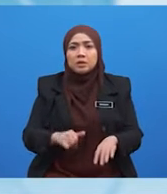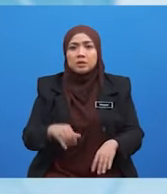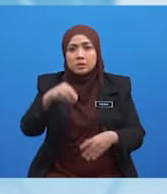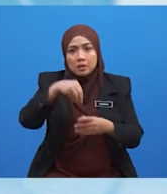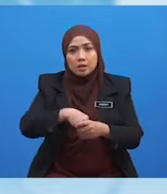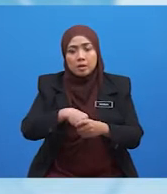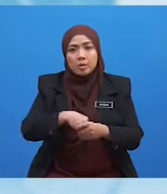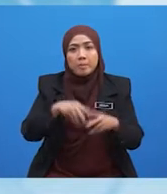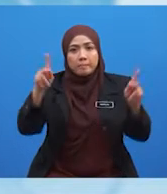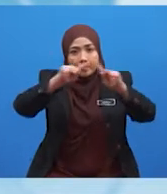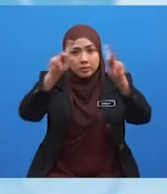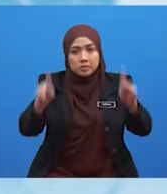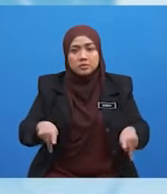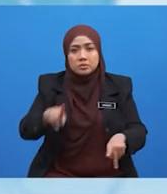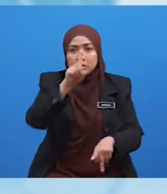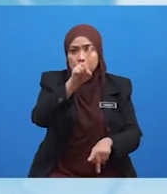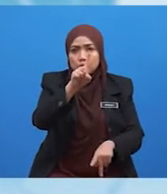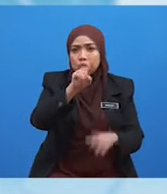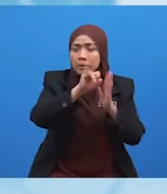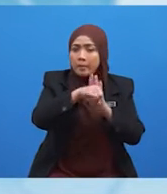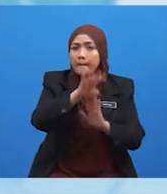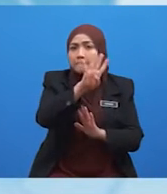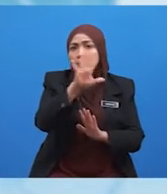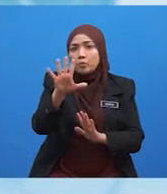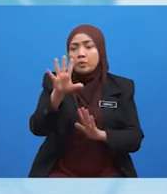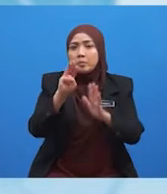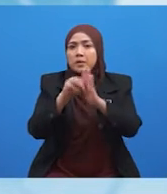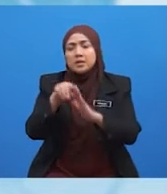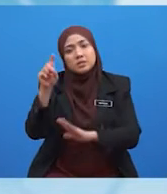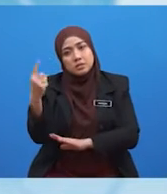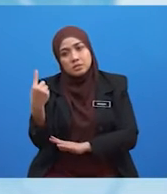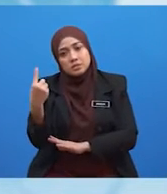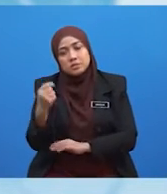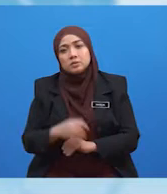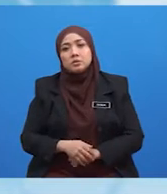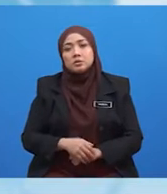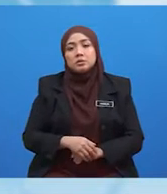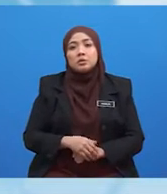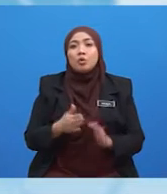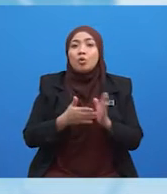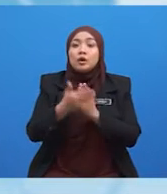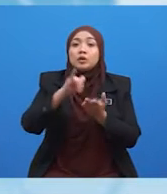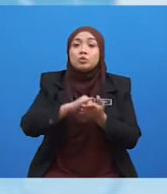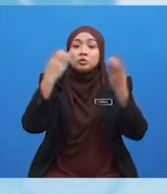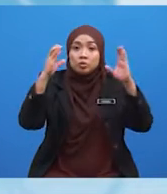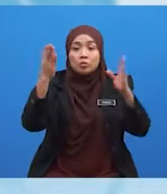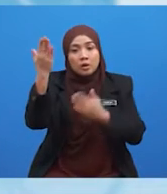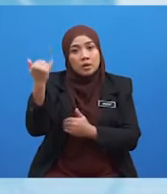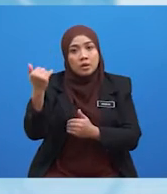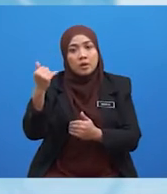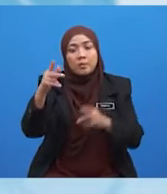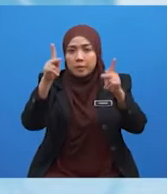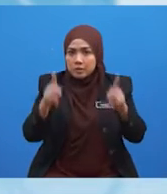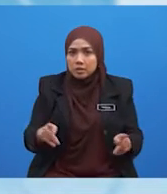kan dalam peperiksaan hanyalah satu jam 45 menit saja Hai Mulia demikian Cikgu harap